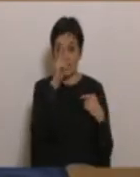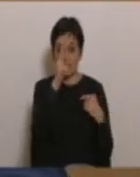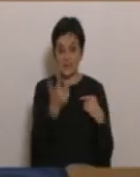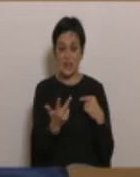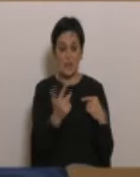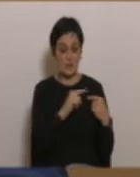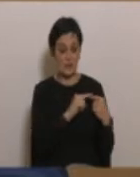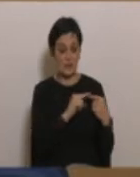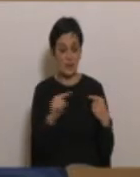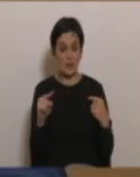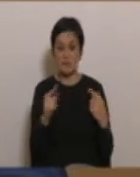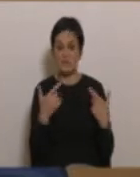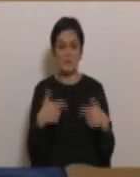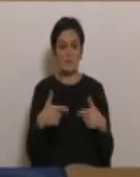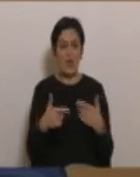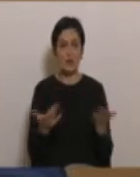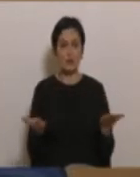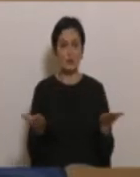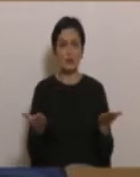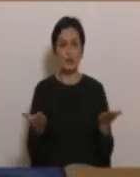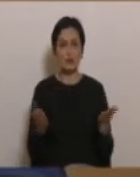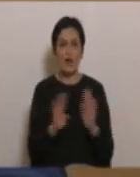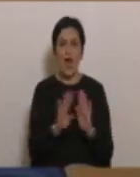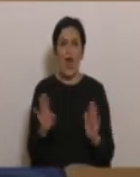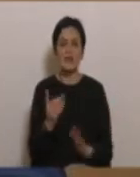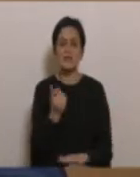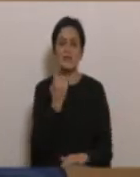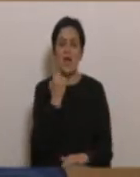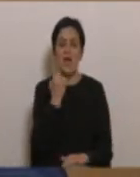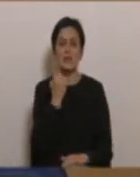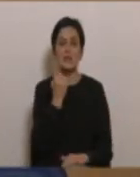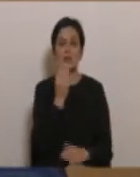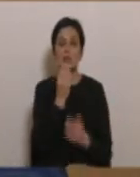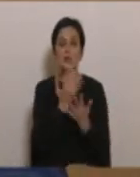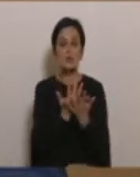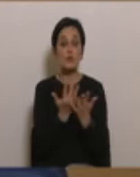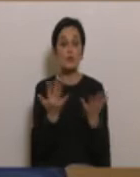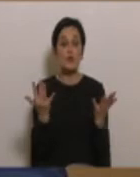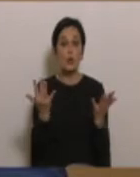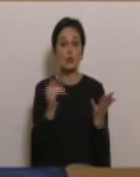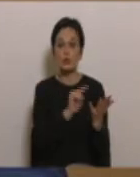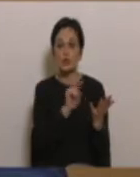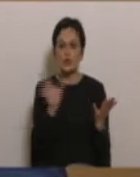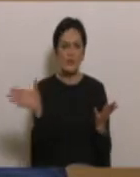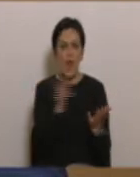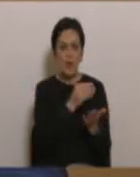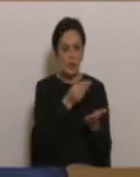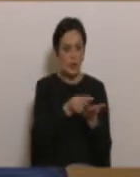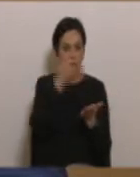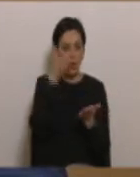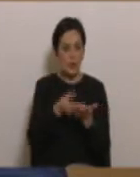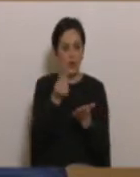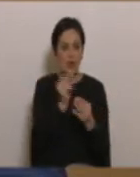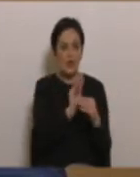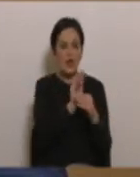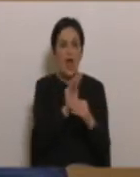განმავლობაში პრაქტიკულად არც ერთი პროდუქტი არ დარჩა, რომელიც არ გაძვირდა. Და გაძვირება არის